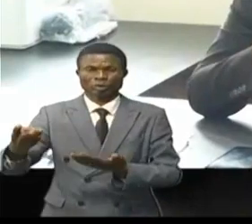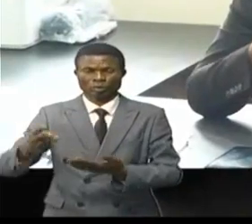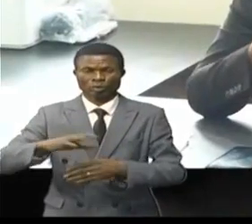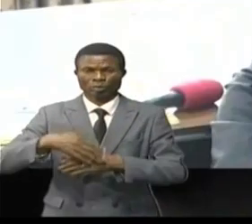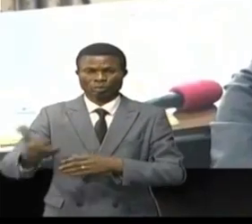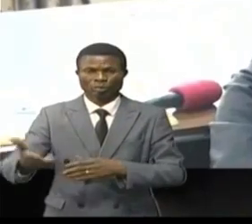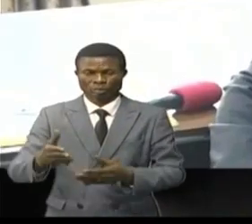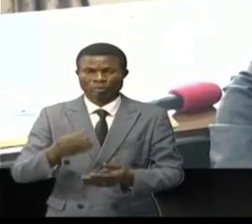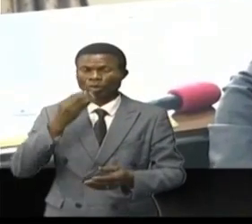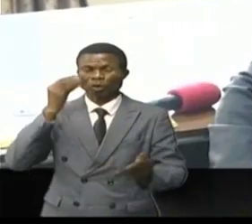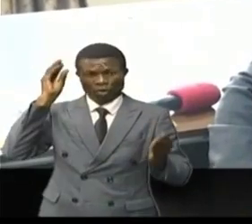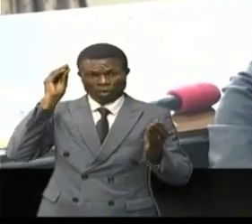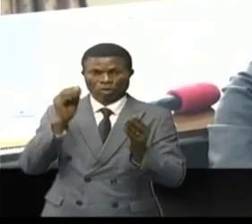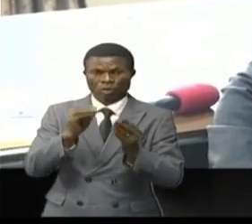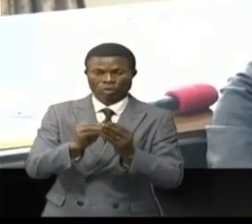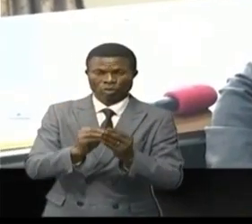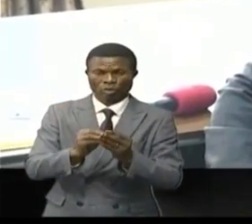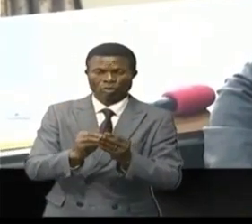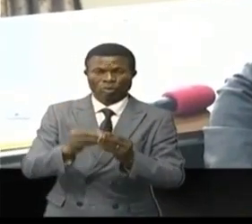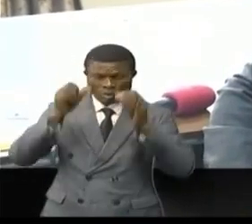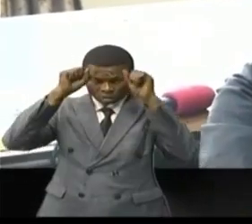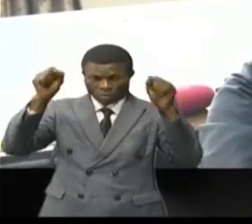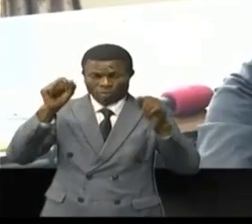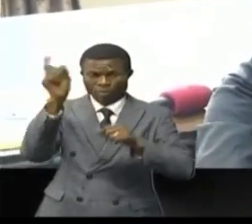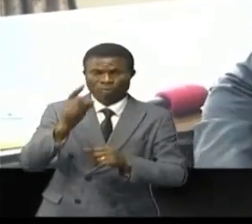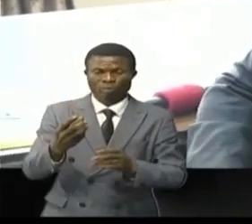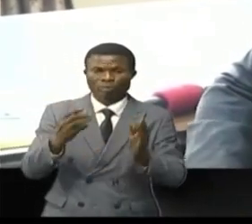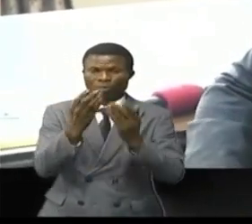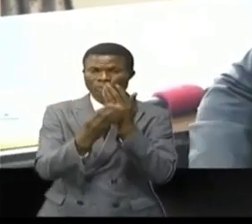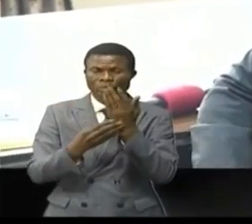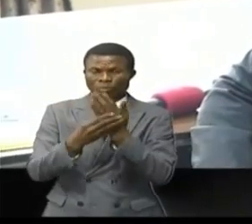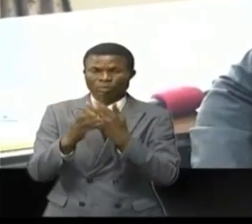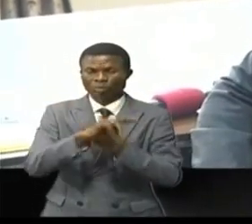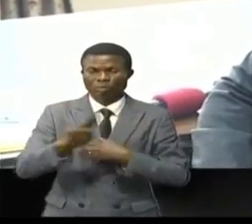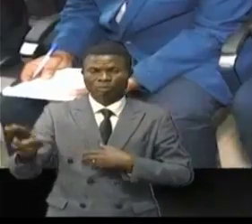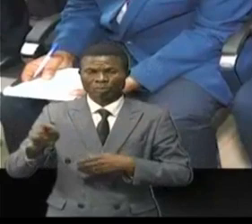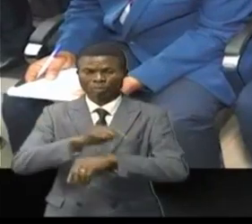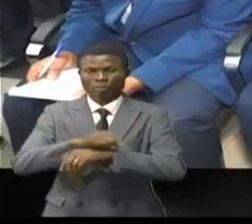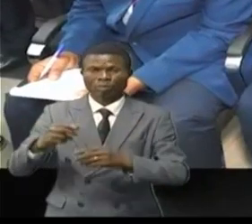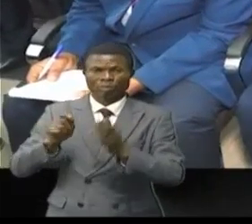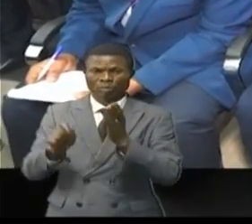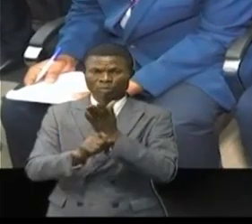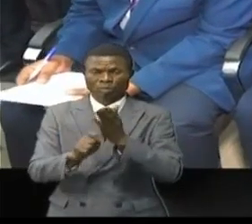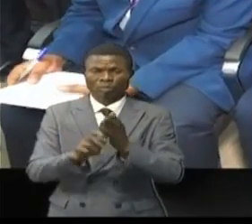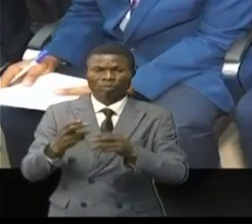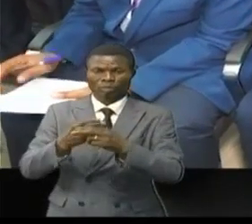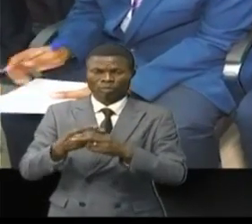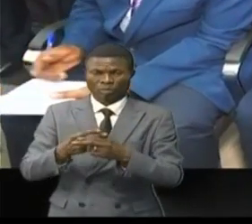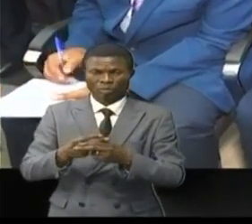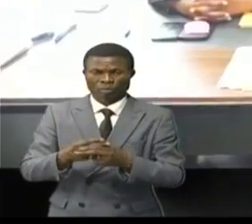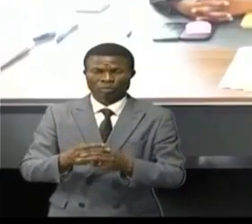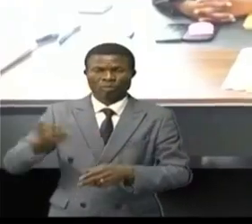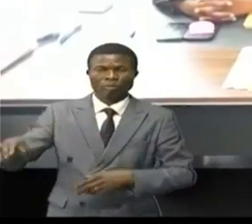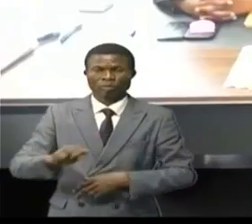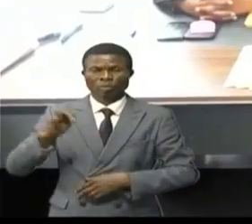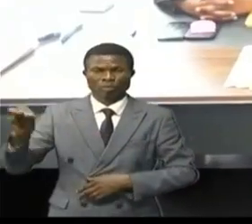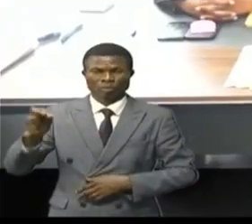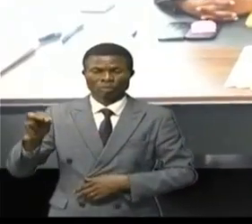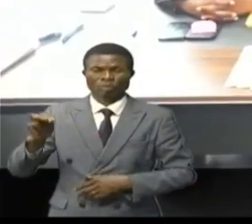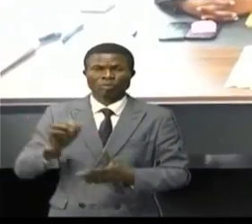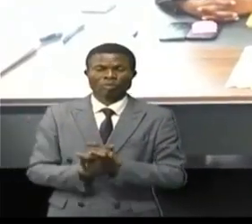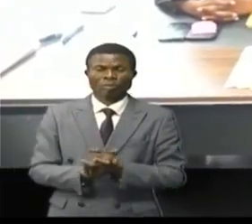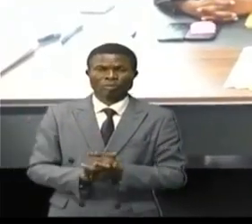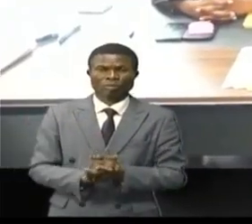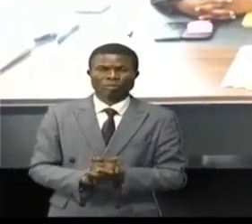par ordonnance présidentielle du 31 août 2022 à la tête du Bureau technique des contrôles, BTC, que Jean-Aimé Mavard Taïeï